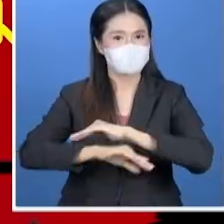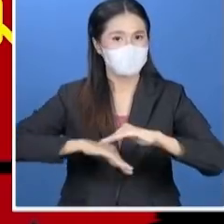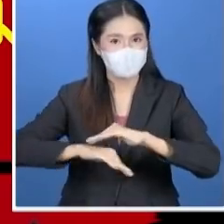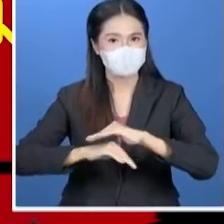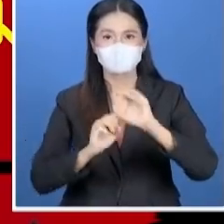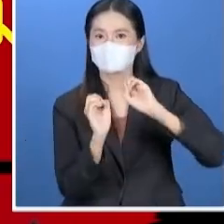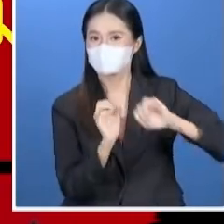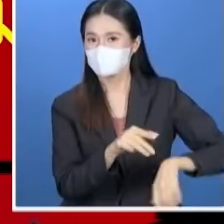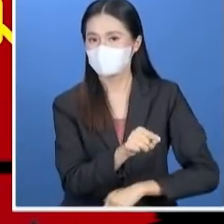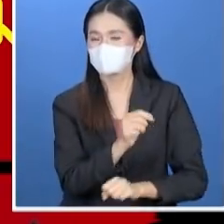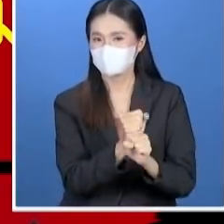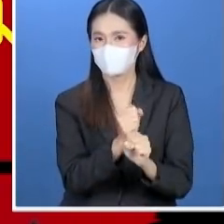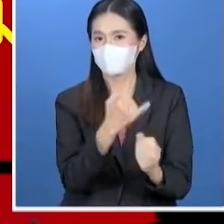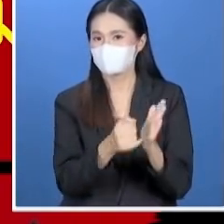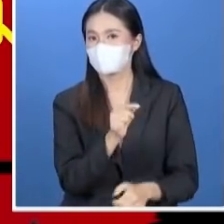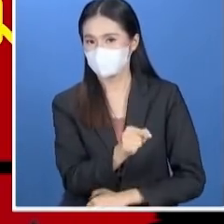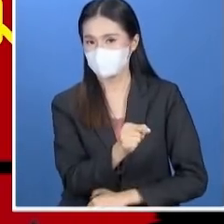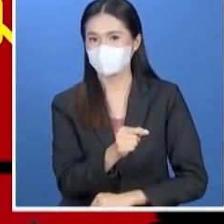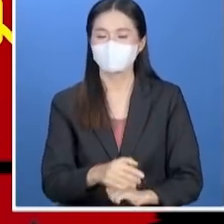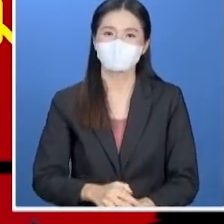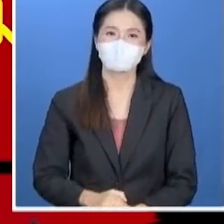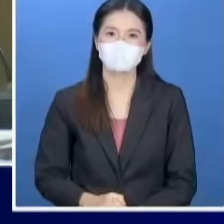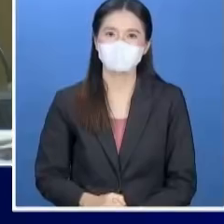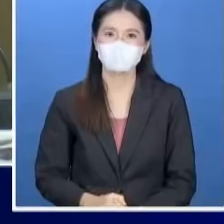านในการกระทำผิด